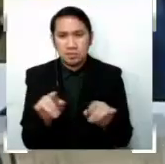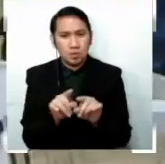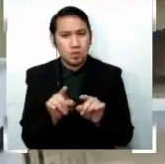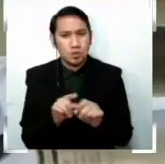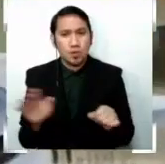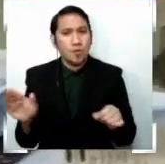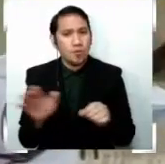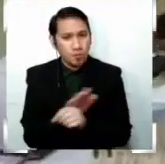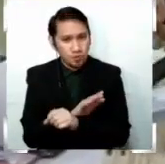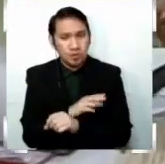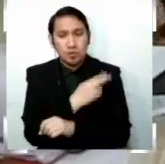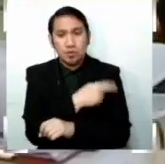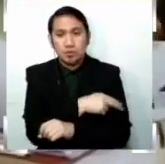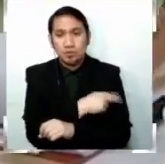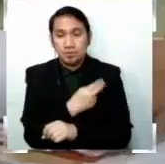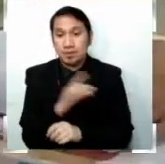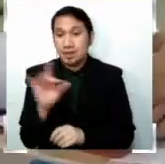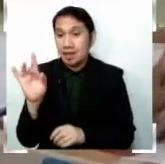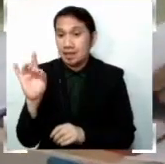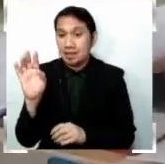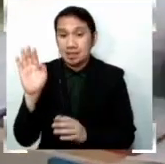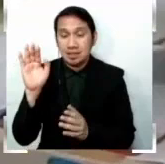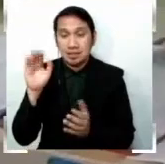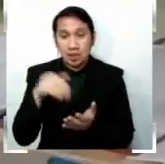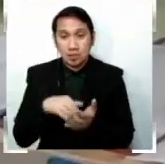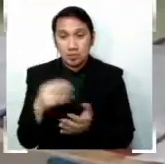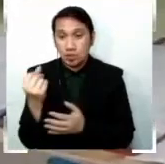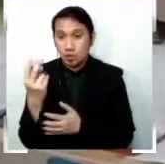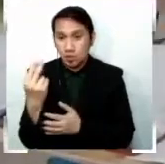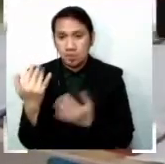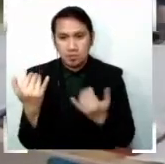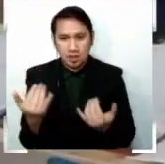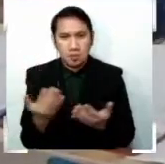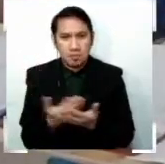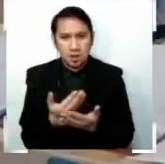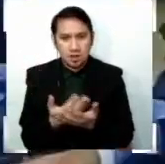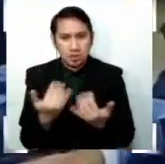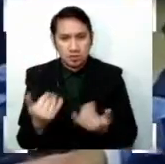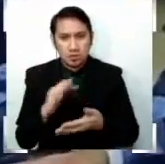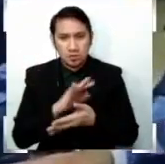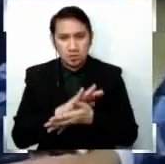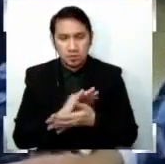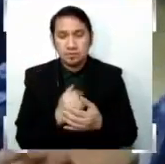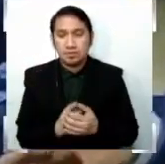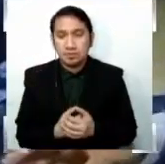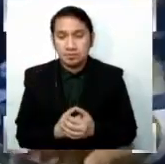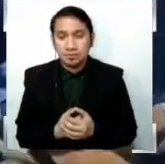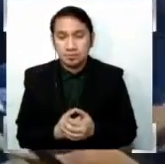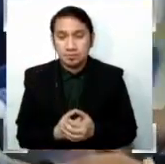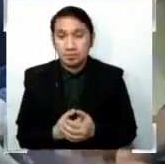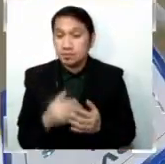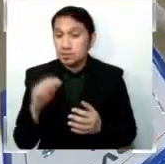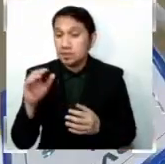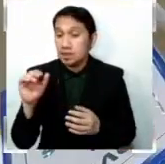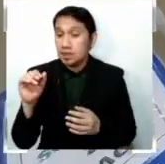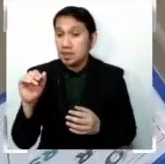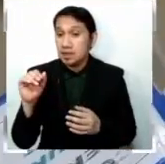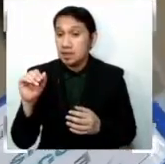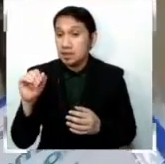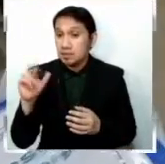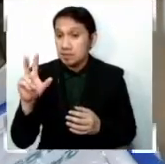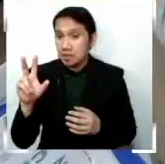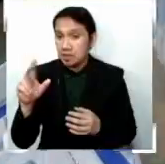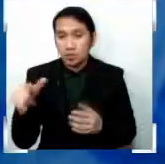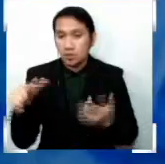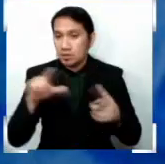ICU. 18,012 ang new COVID cases sa bansa, pinakamababa sa loob ng 5 araw. 13 lab ang hindi nakapagbigay